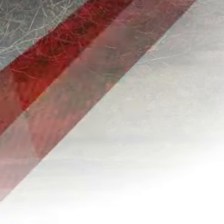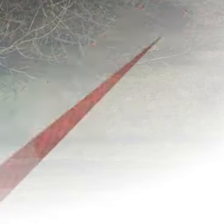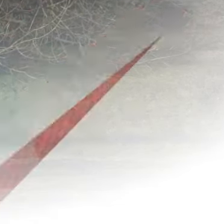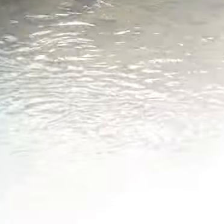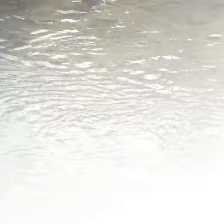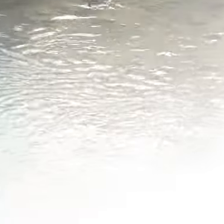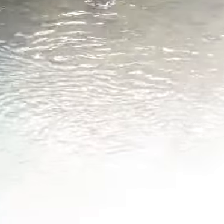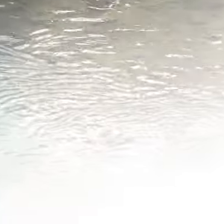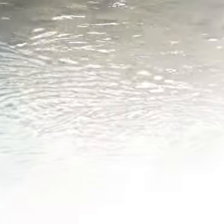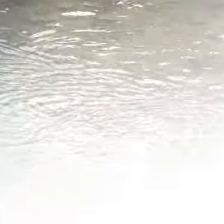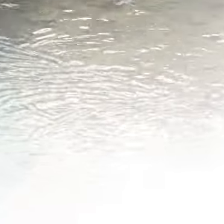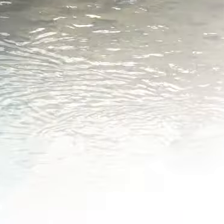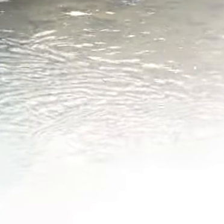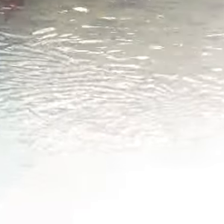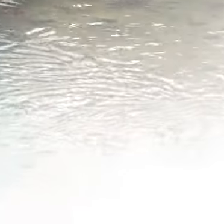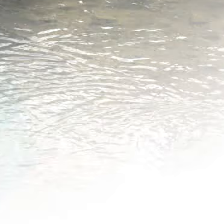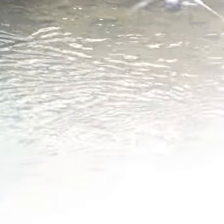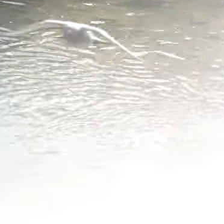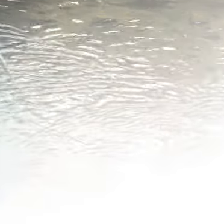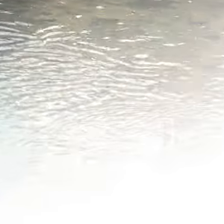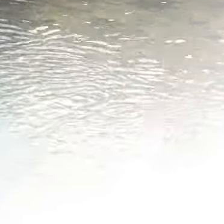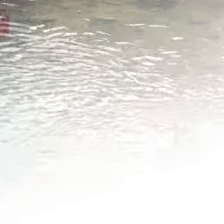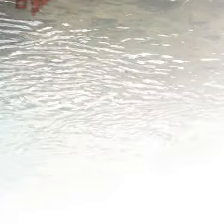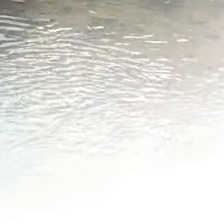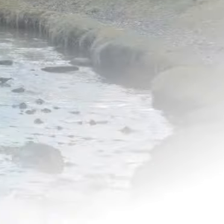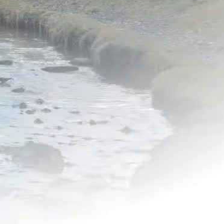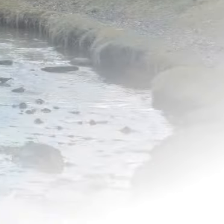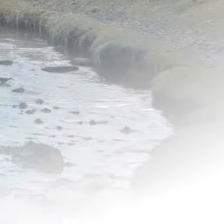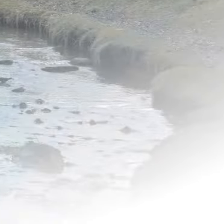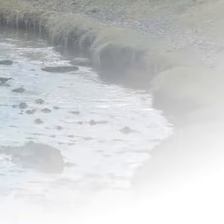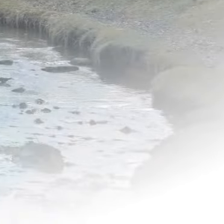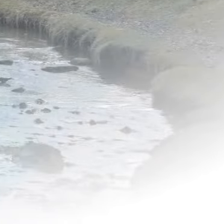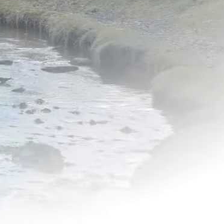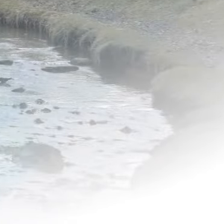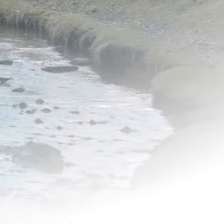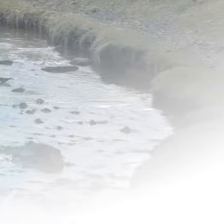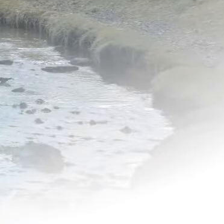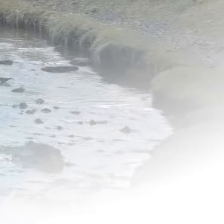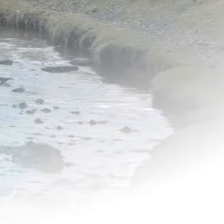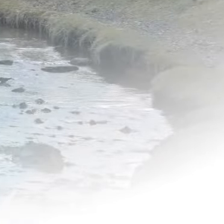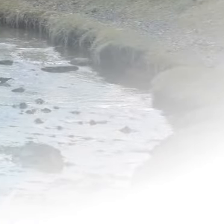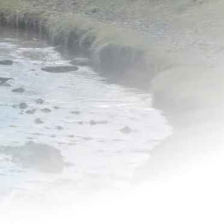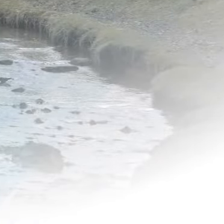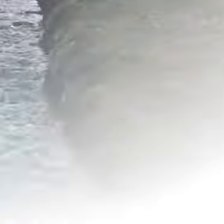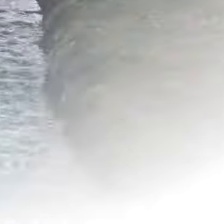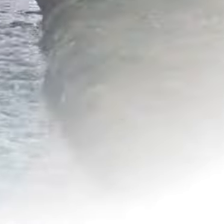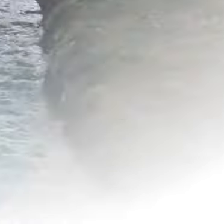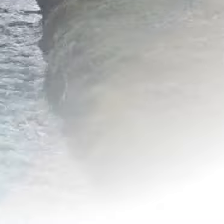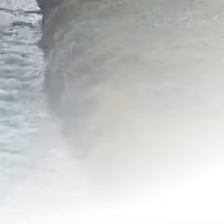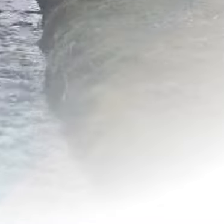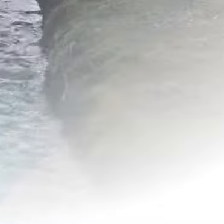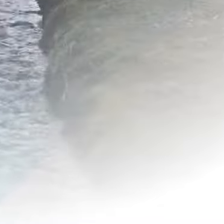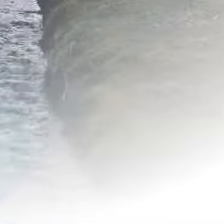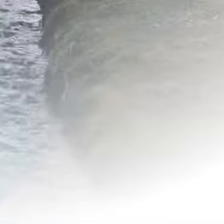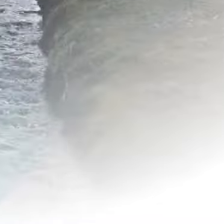будзе падвесці вынікі мінулых працоўных дзён і прадумаць планы на наступны тыдзень. Лепш вызваліцца ад лішніх спраў,